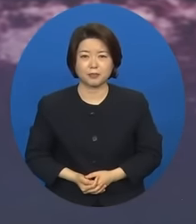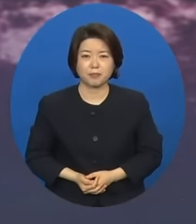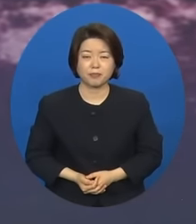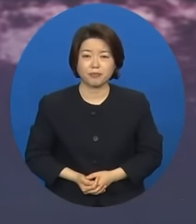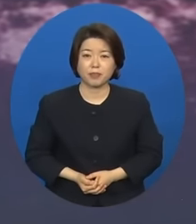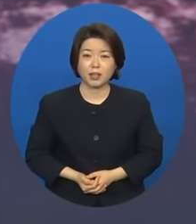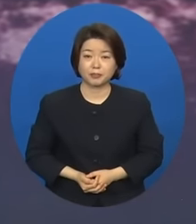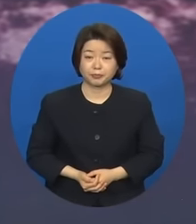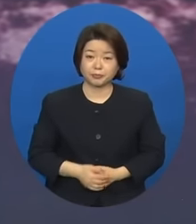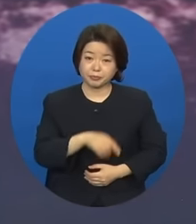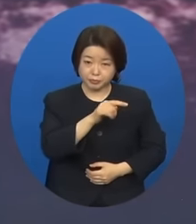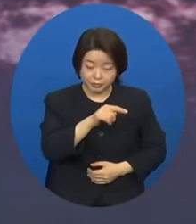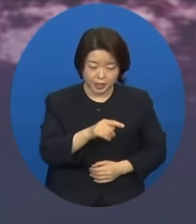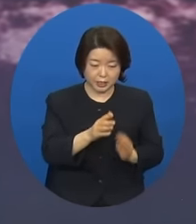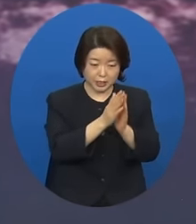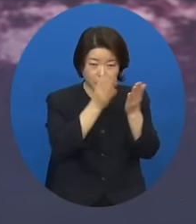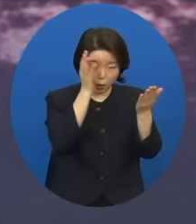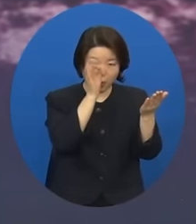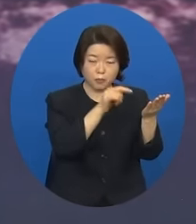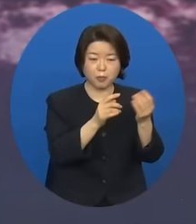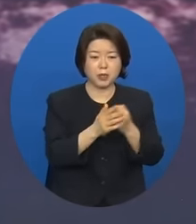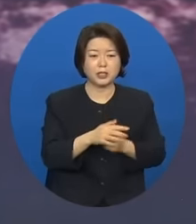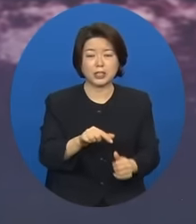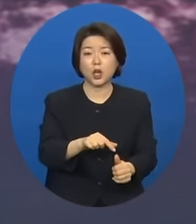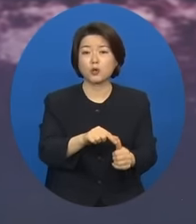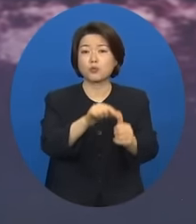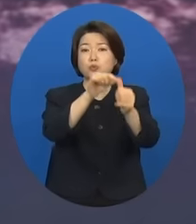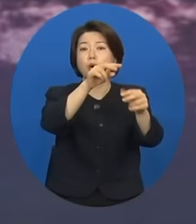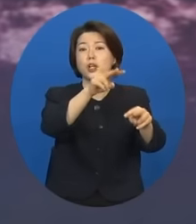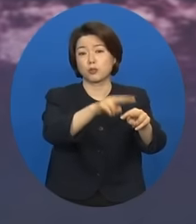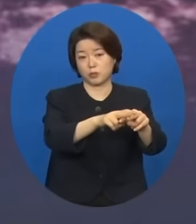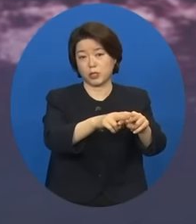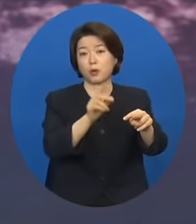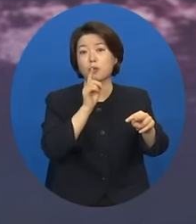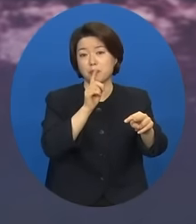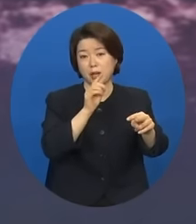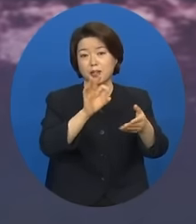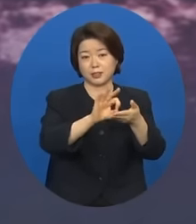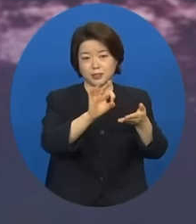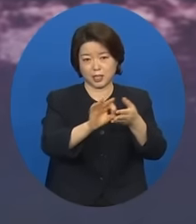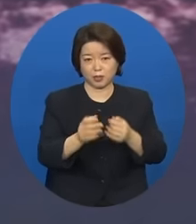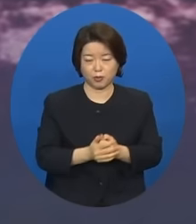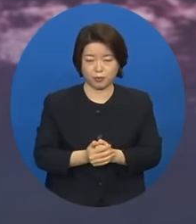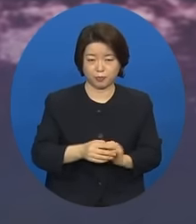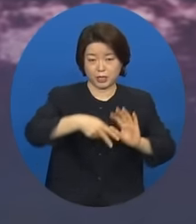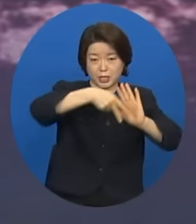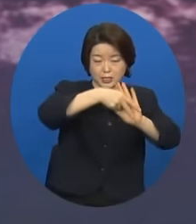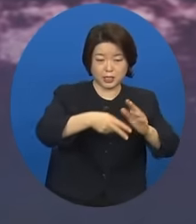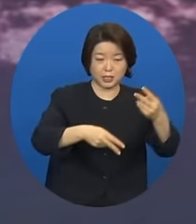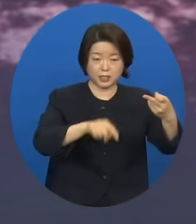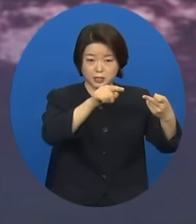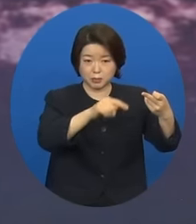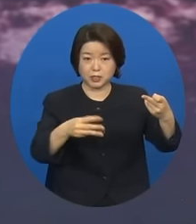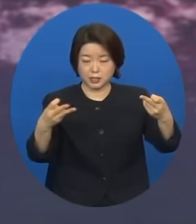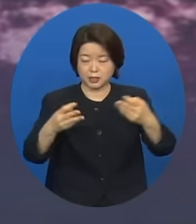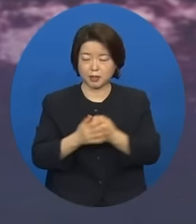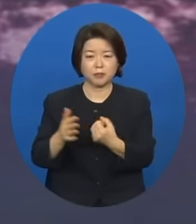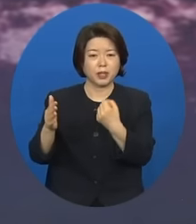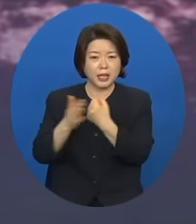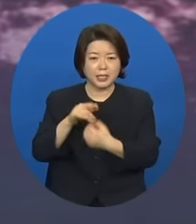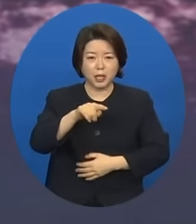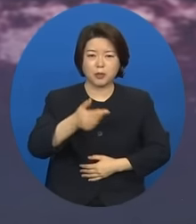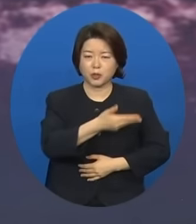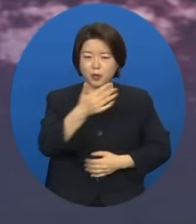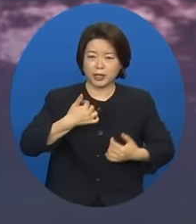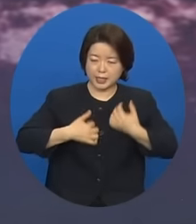그래서 이사야서에 보면 우물을 구원의 우물이다 이렇게 표현을 합니다 이사야 12장 3절 말씀에 그러므로 너희가 기쁨으로 구원의